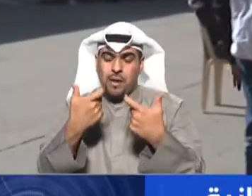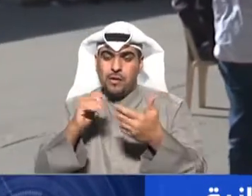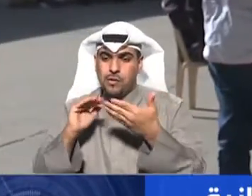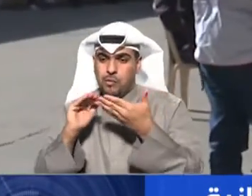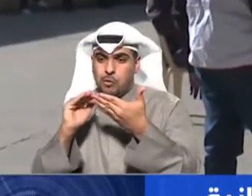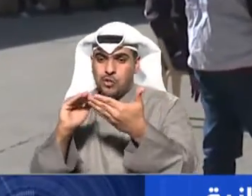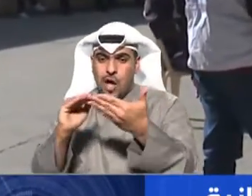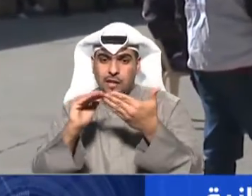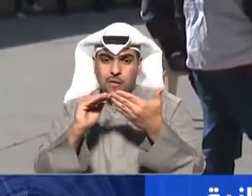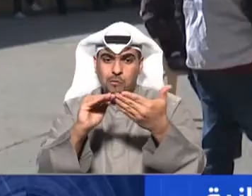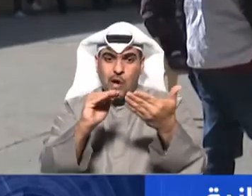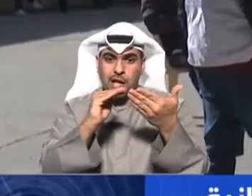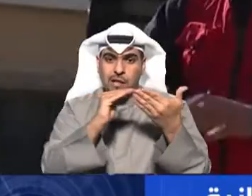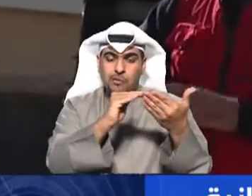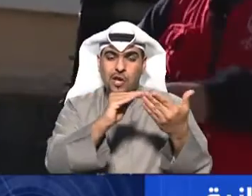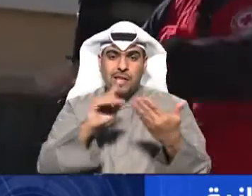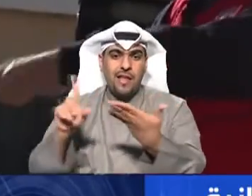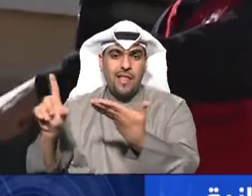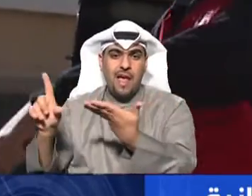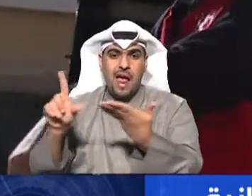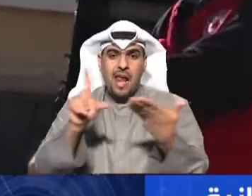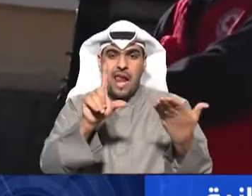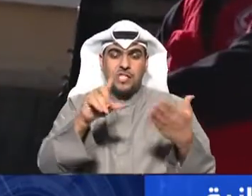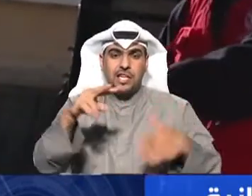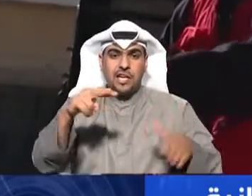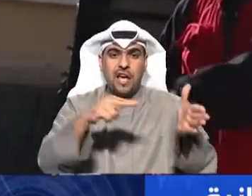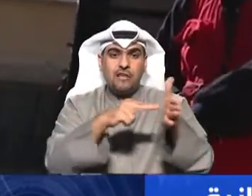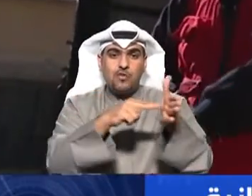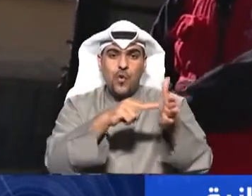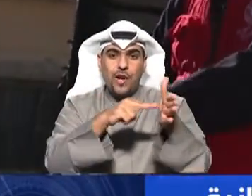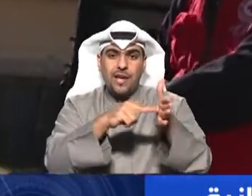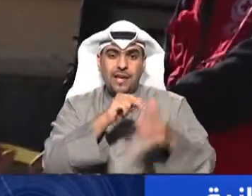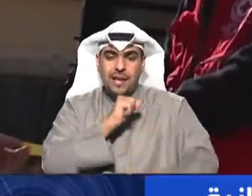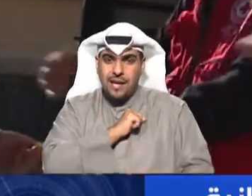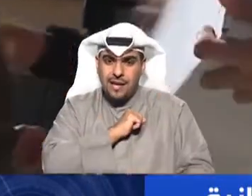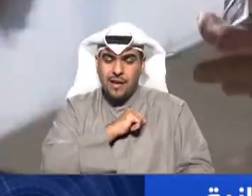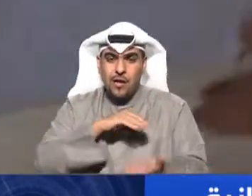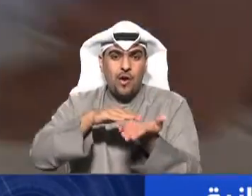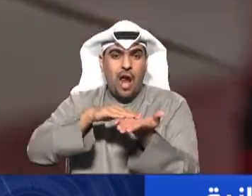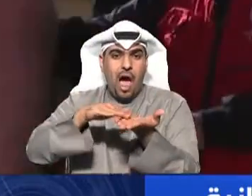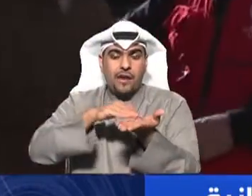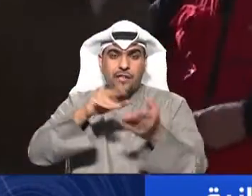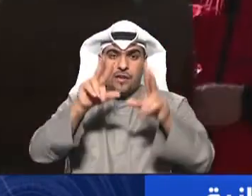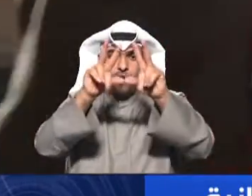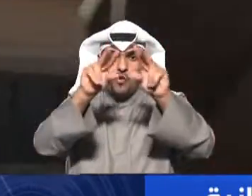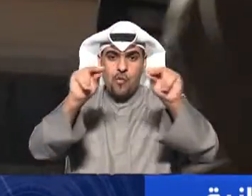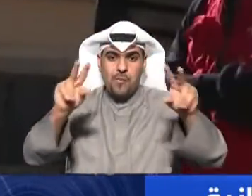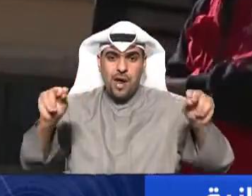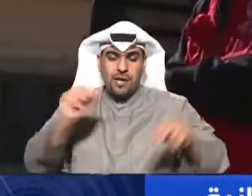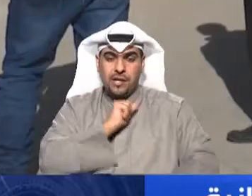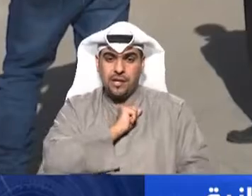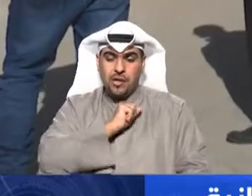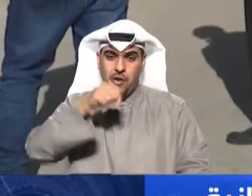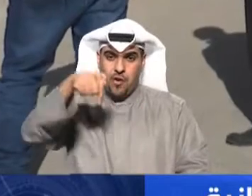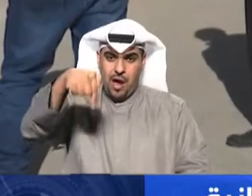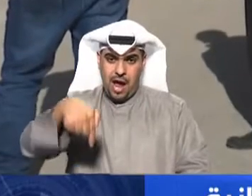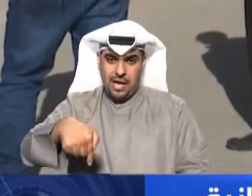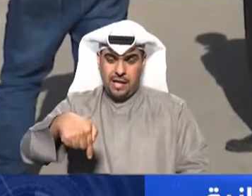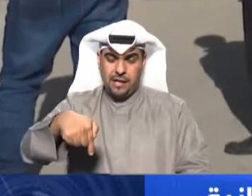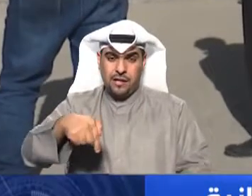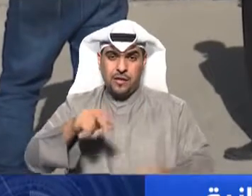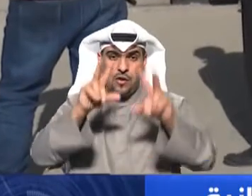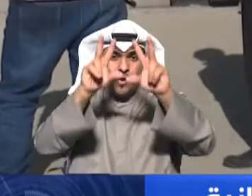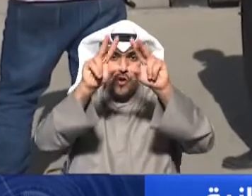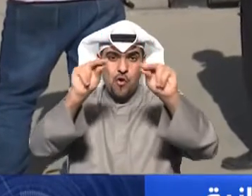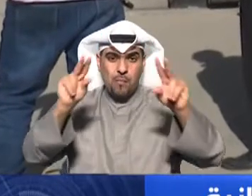في كافة المخيمات على صعيد كل لبنان، وإنما بعد الظروف الاقتصادية والمعيشية المتردية التي يمر بها